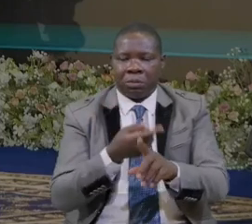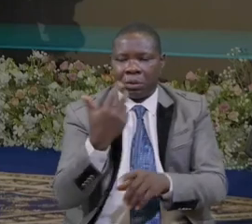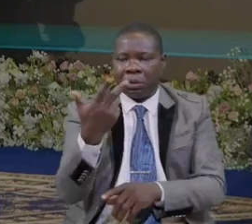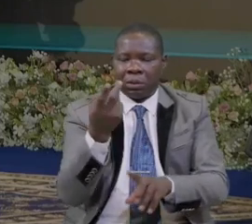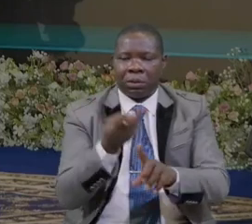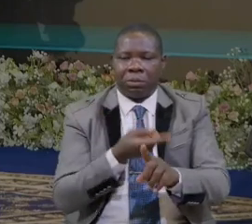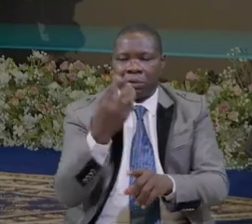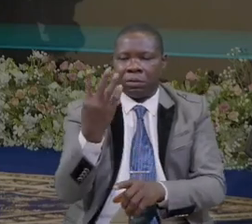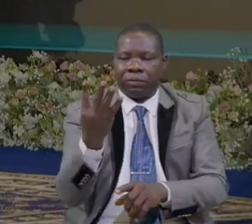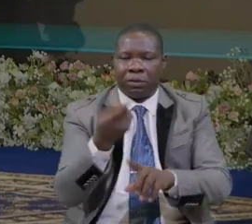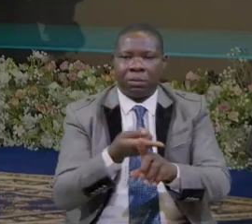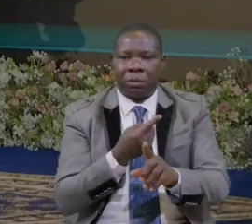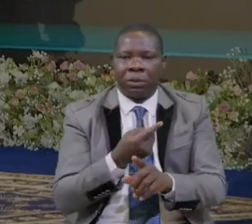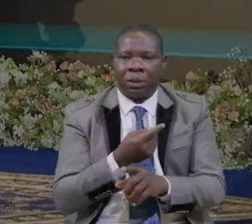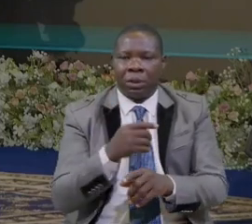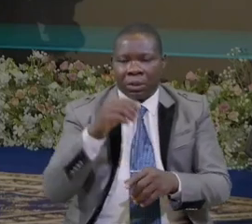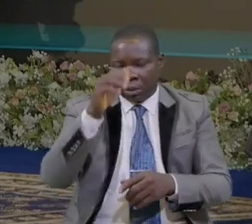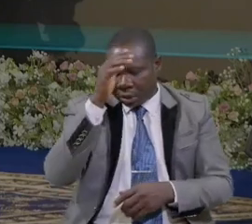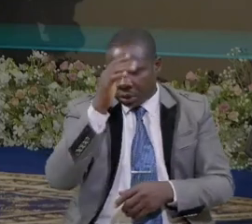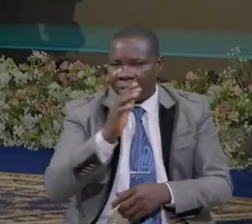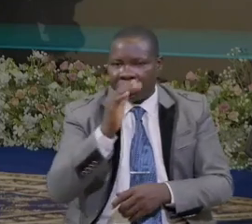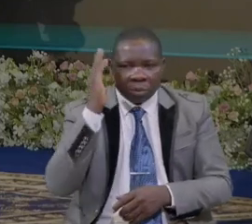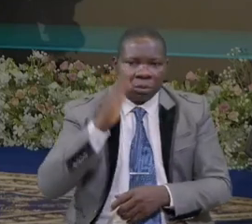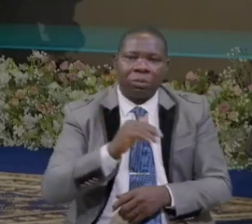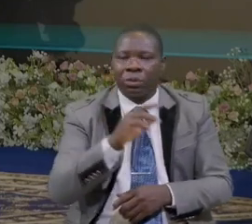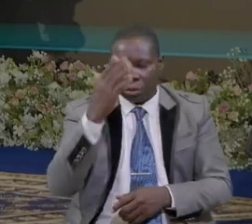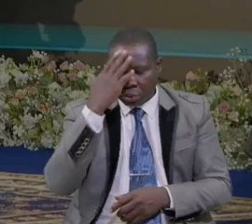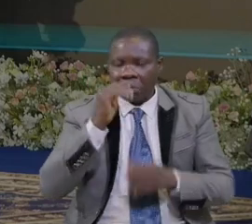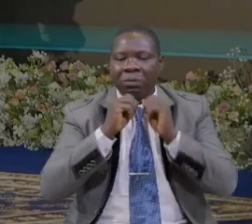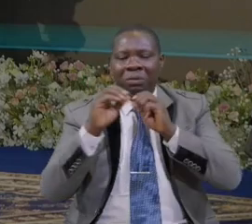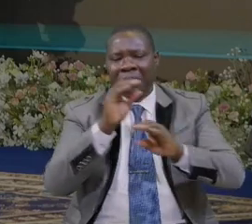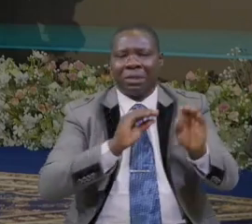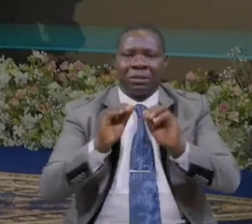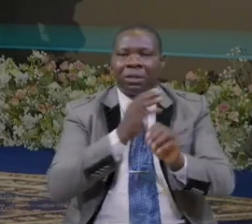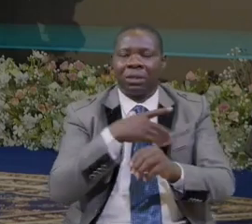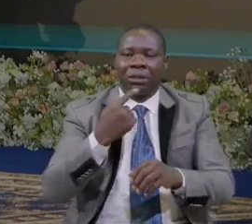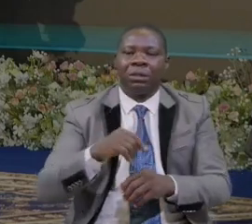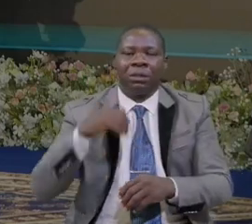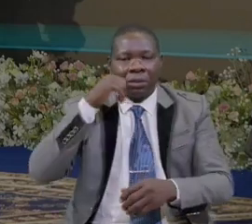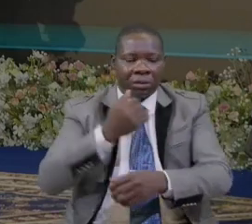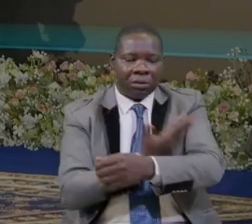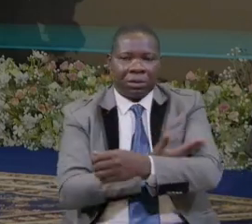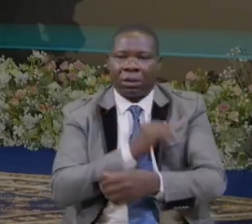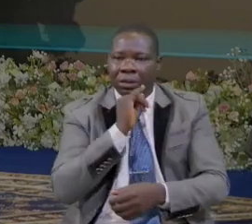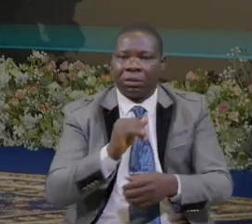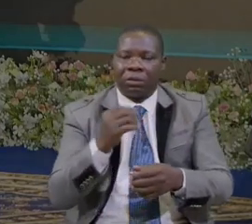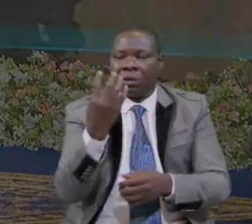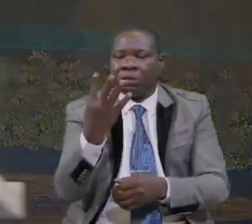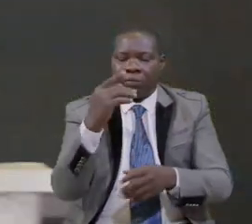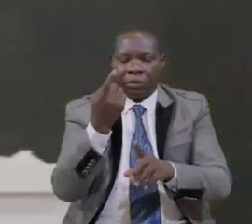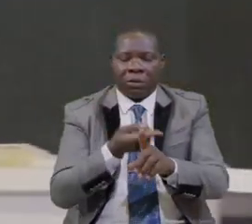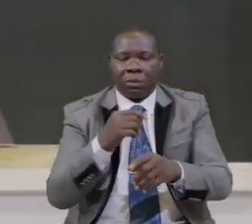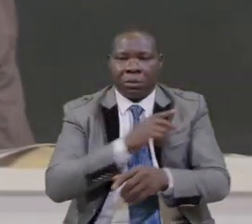4 mois. Papa et maman ne connaissent rien. Et la fille est déjà enceinte.